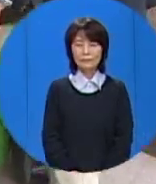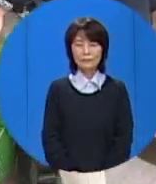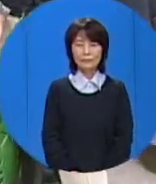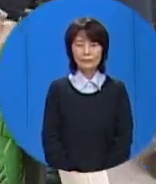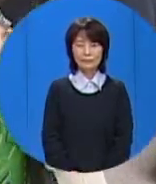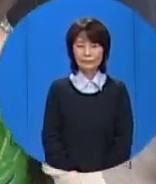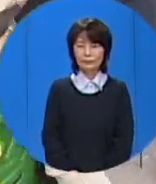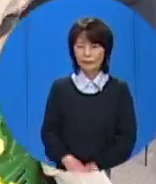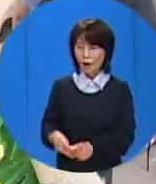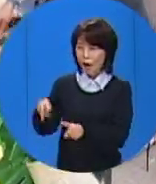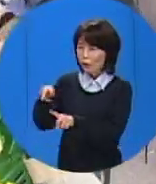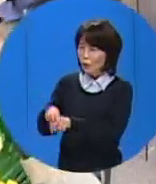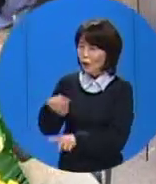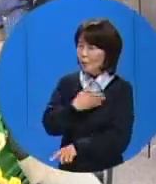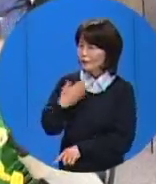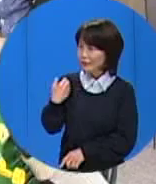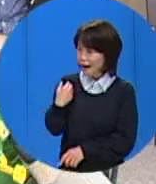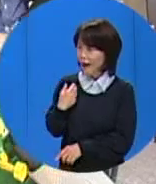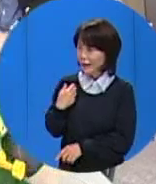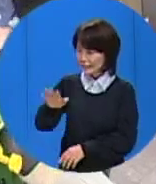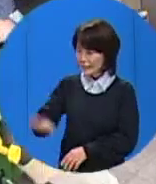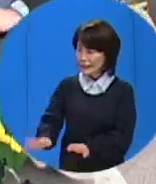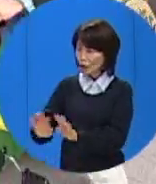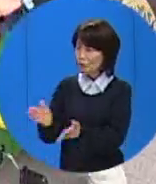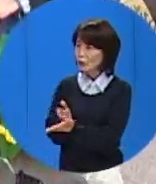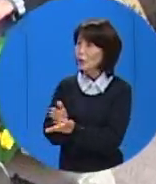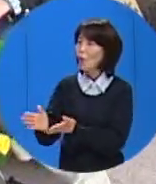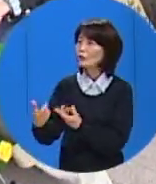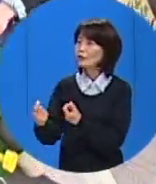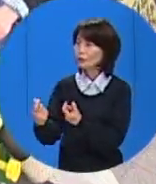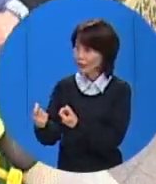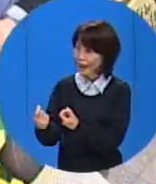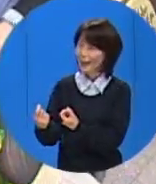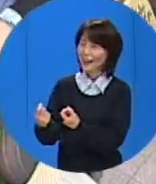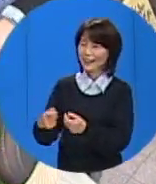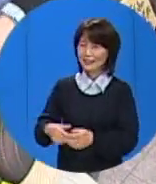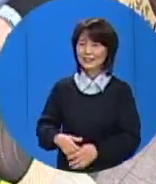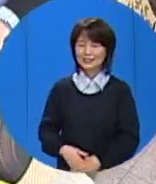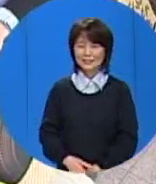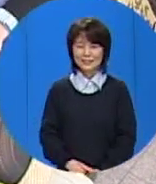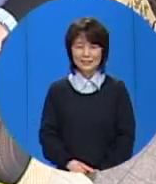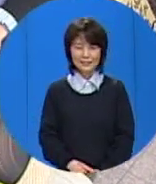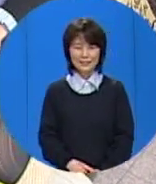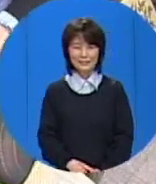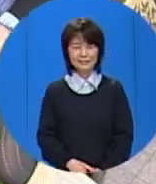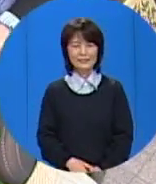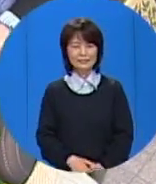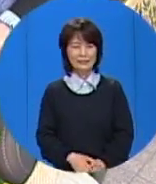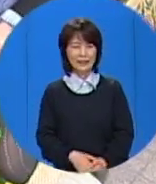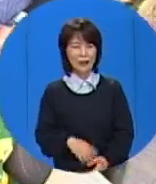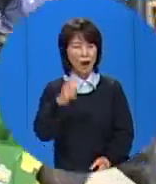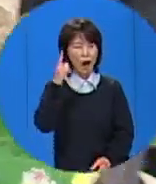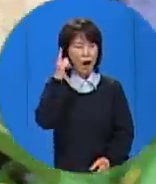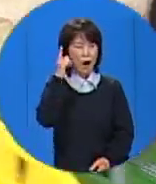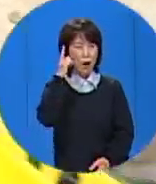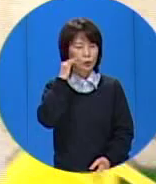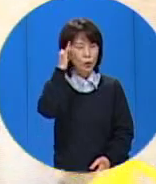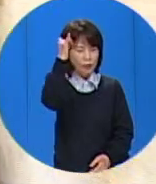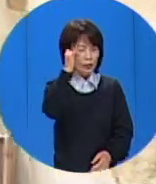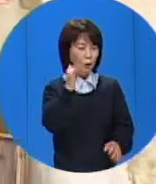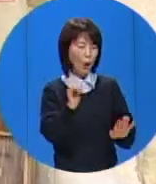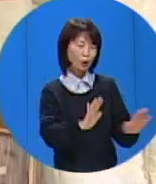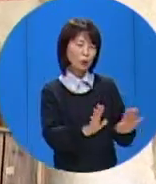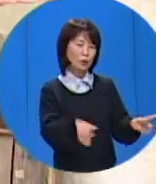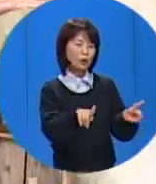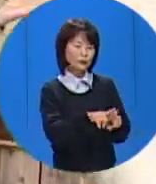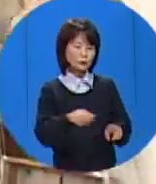これ入りますかね。ちっちゃい子用ですよね。 そうですね、お子さん連れで来られた、はい、お父さんもお母さんもやっぱりこ